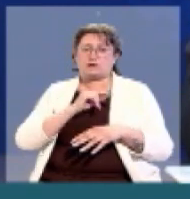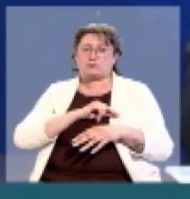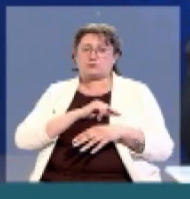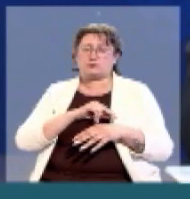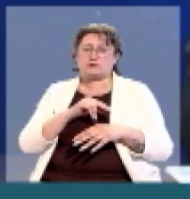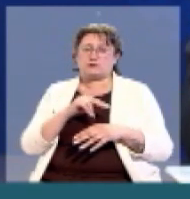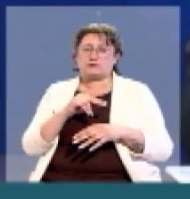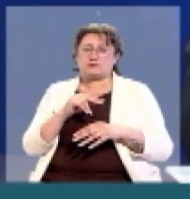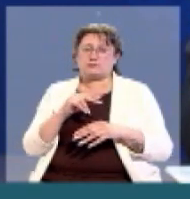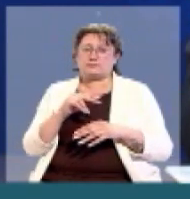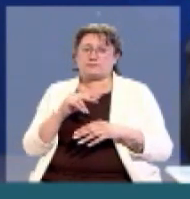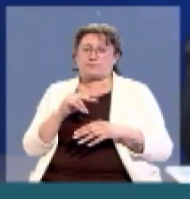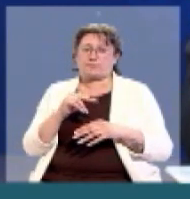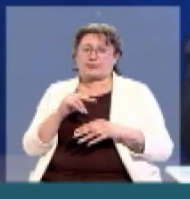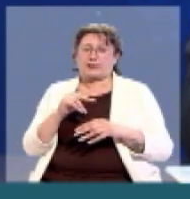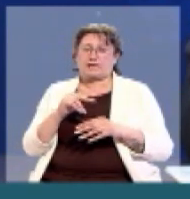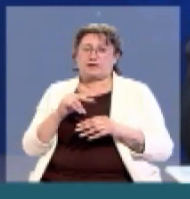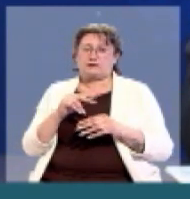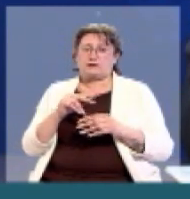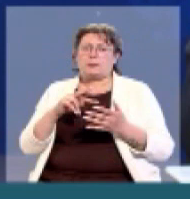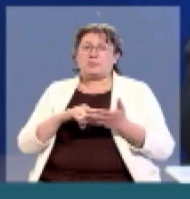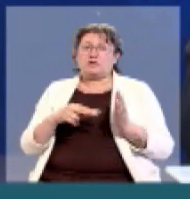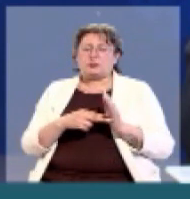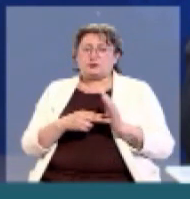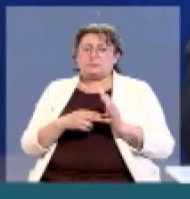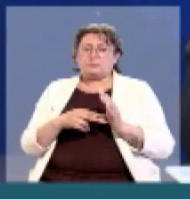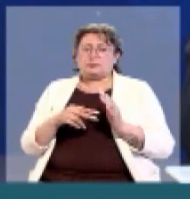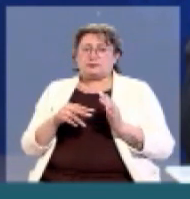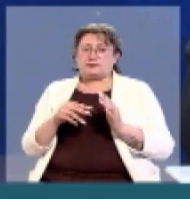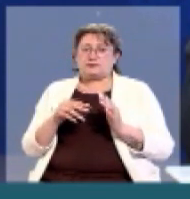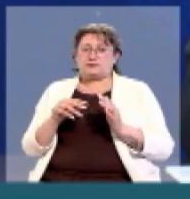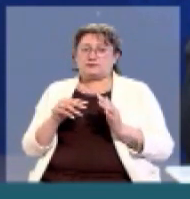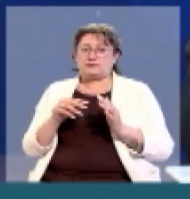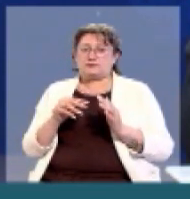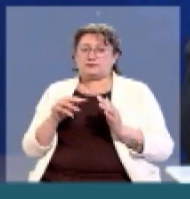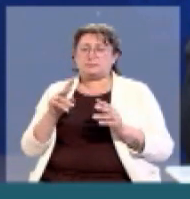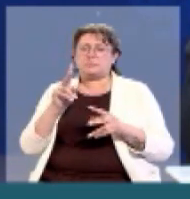по обочинам. Планируем мы